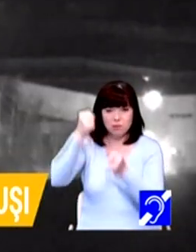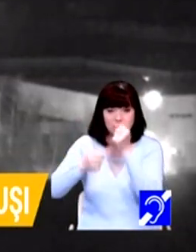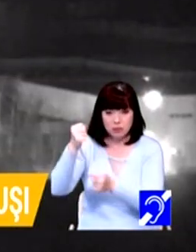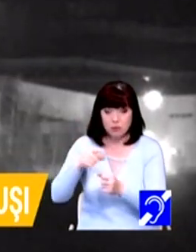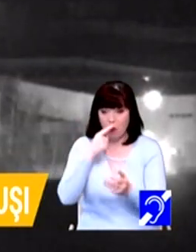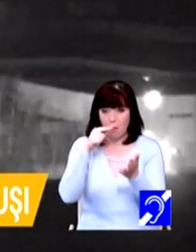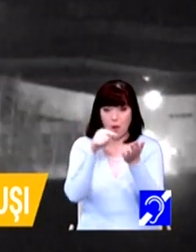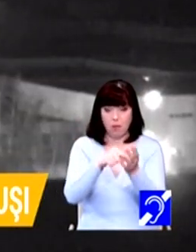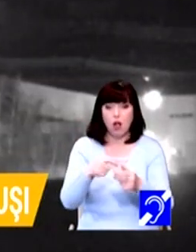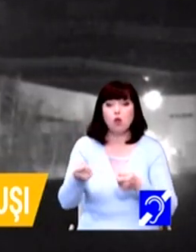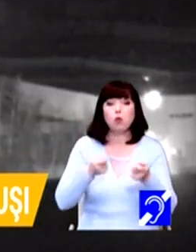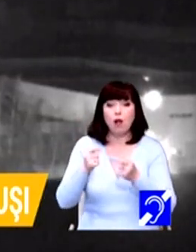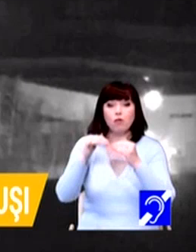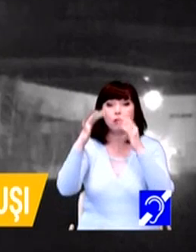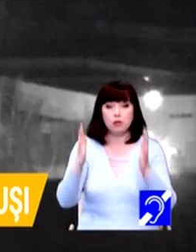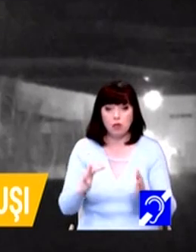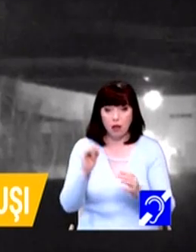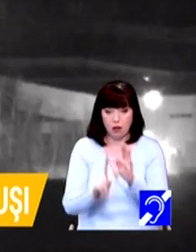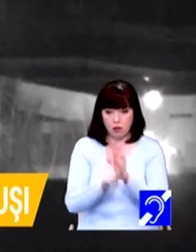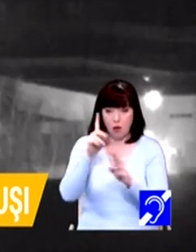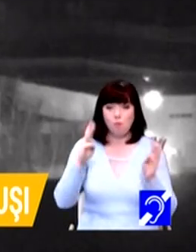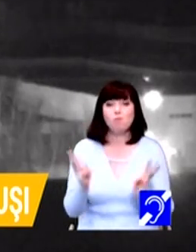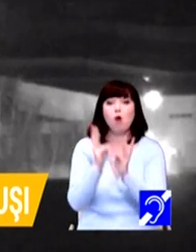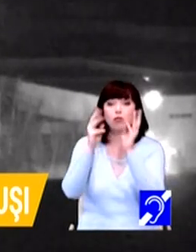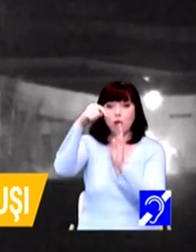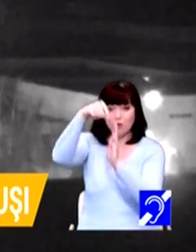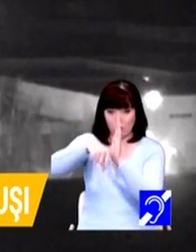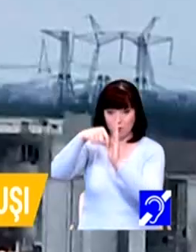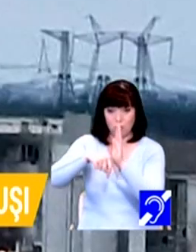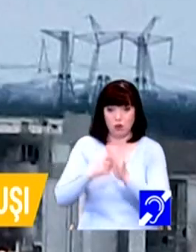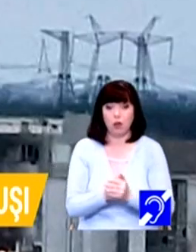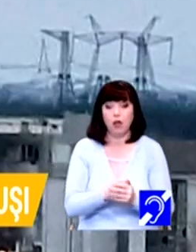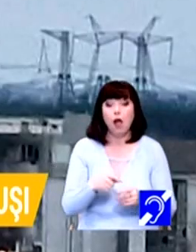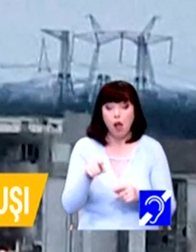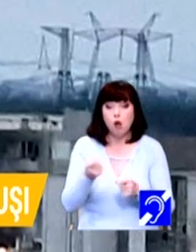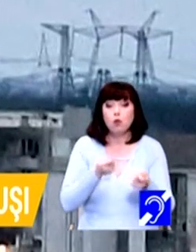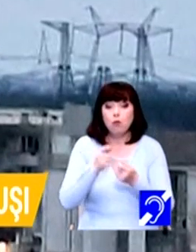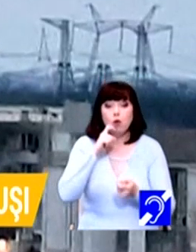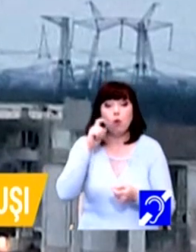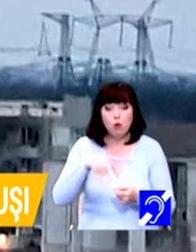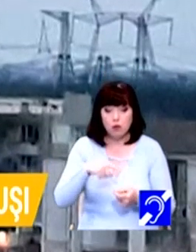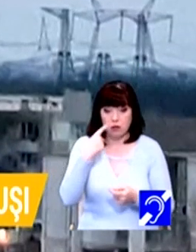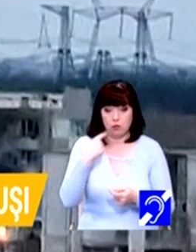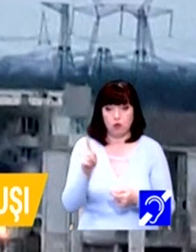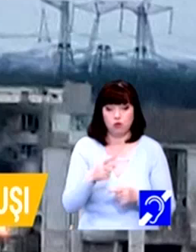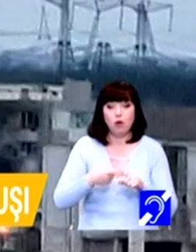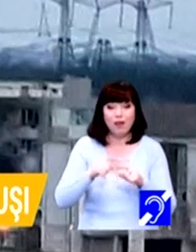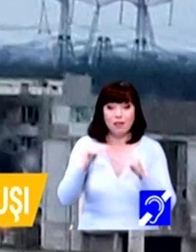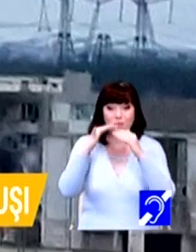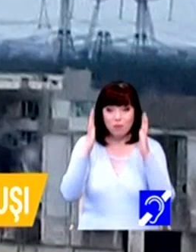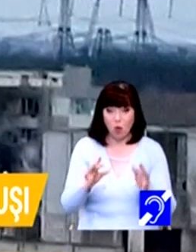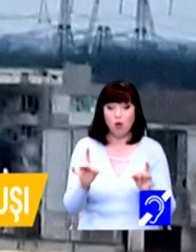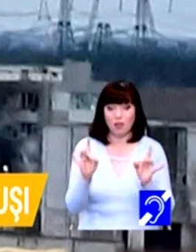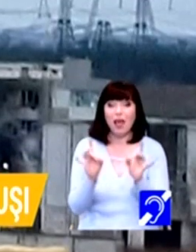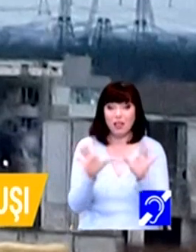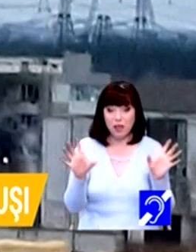o clădire administrativă și a declanșat un incendiu în incinta sitului centralei. Autoritățile ucrainene au precizat că acest bloc energetic